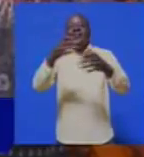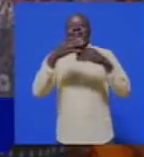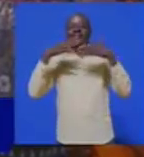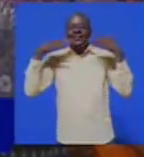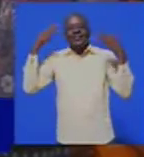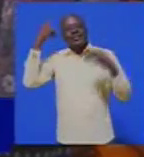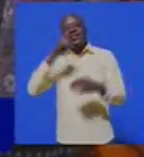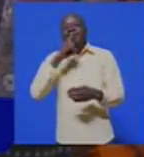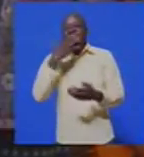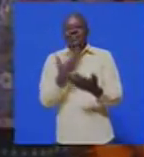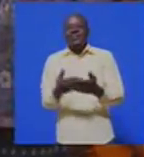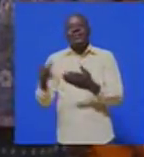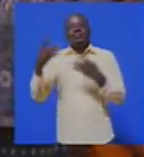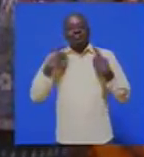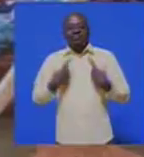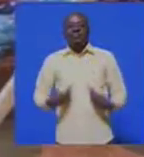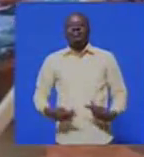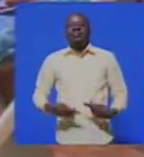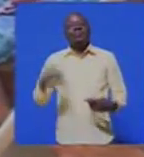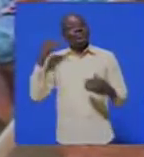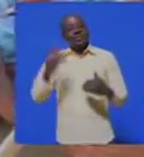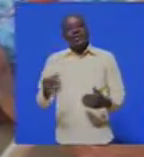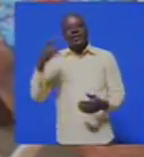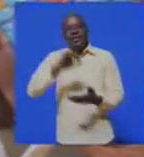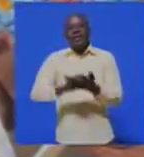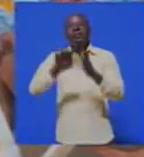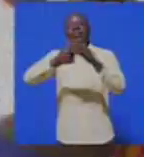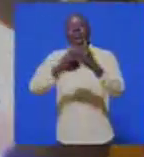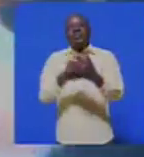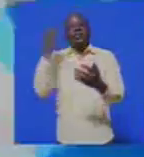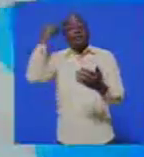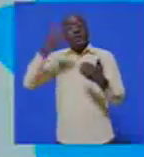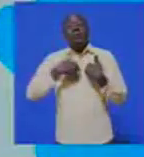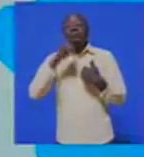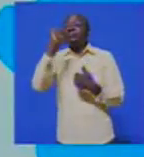aux enfants en détresse. Et c'est une aventure qui a débuté il y a plus de 15 ans.